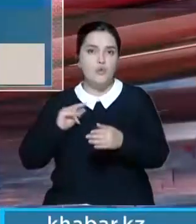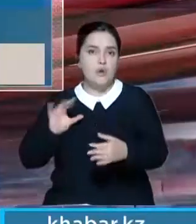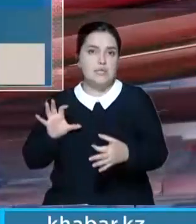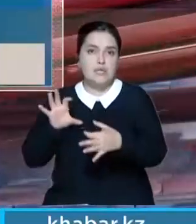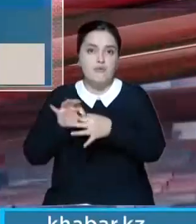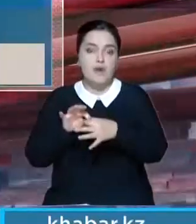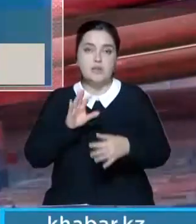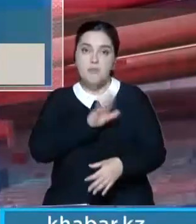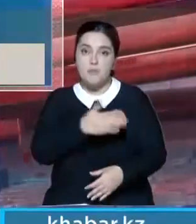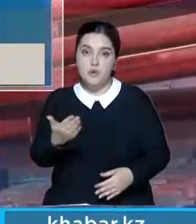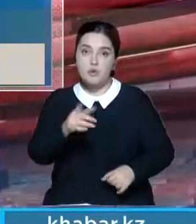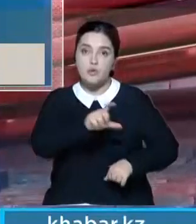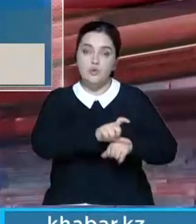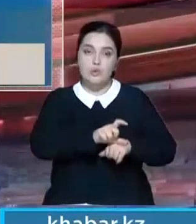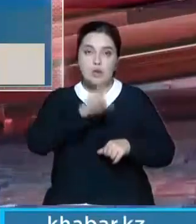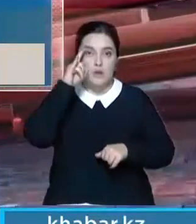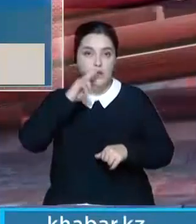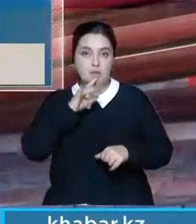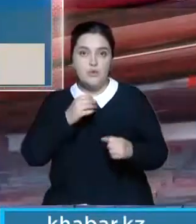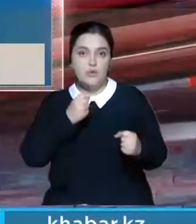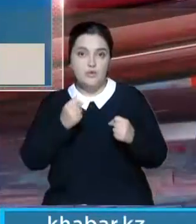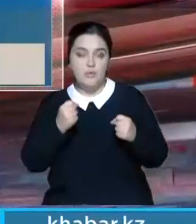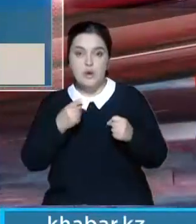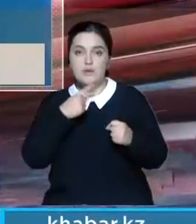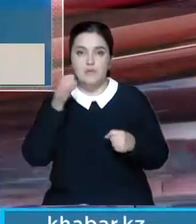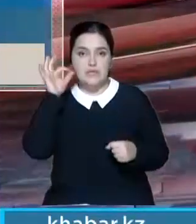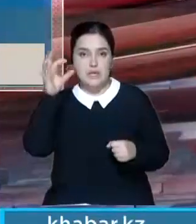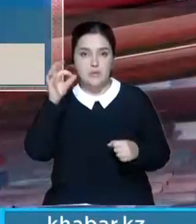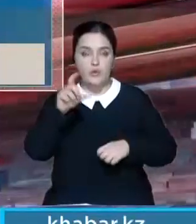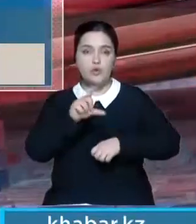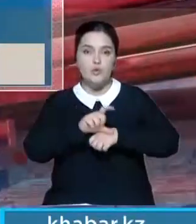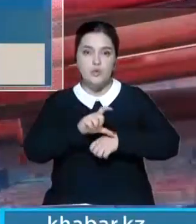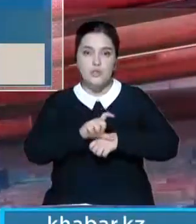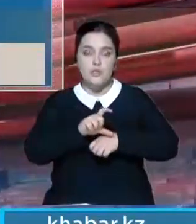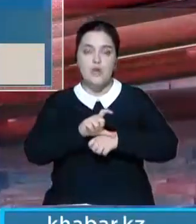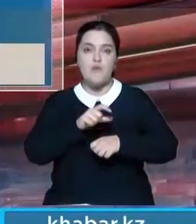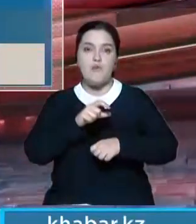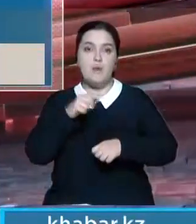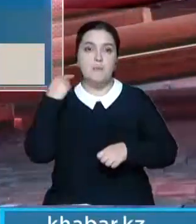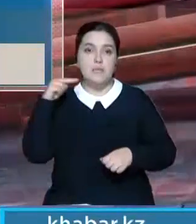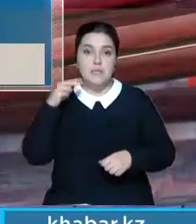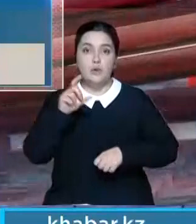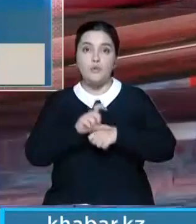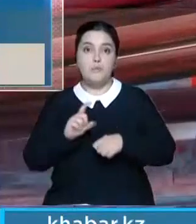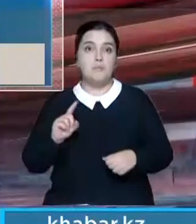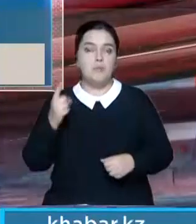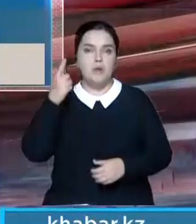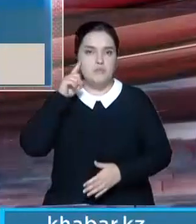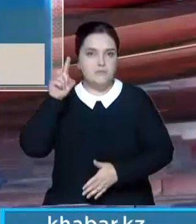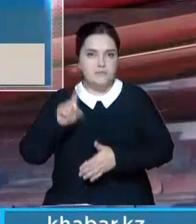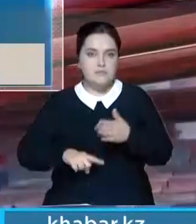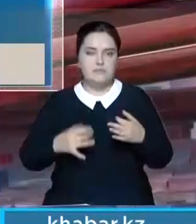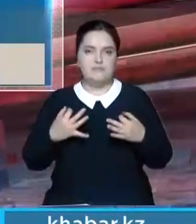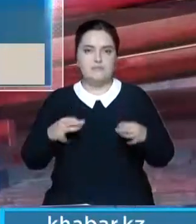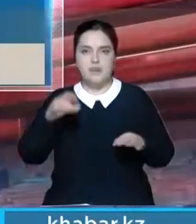что связи между Турцией и Казахстаном будут укрепляться и впредь, говорится в телеграмме турецкого лидера. Отмечу, Турция первой признала